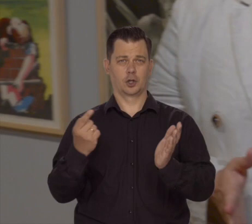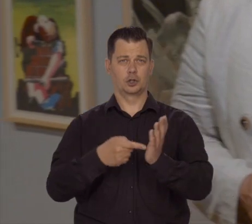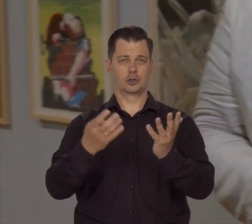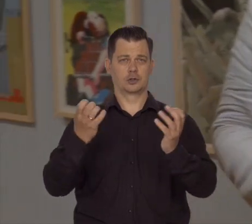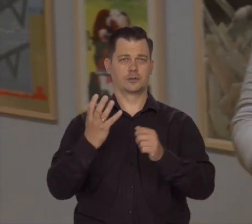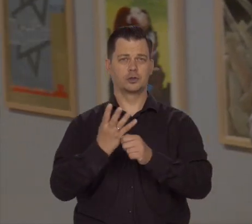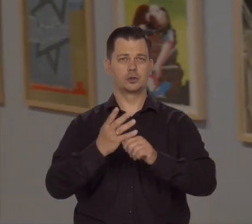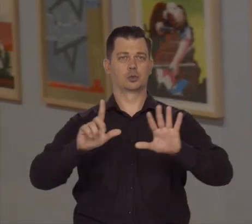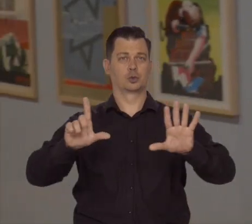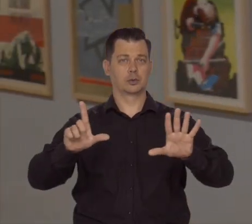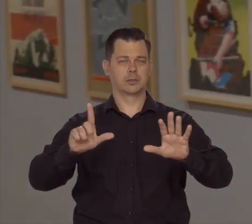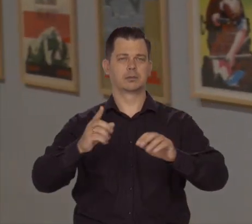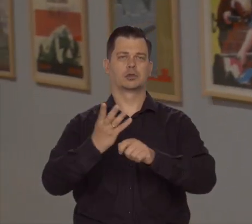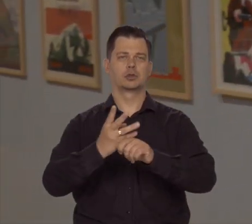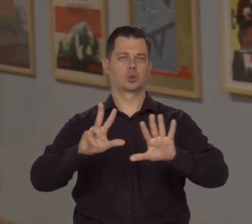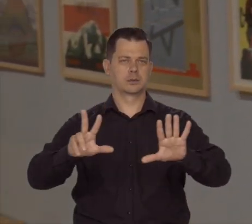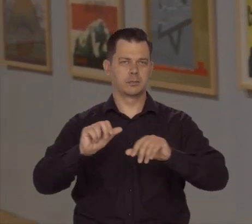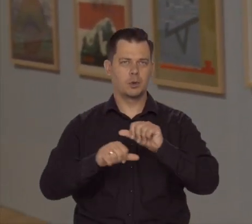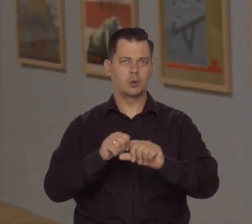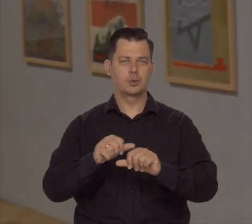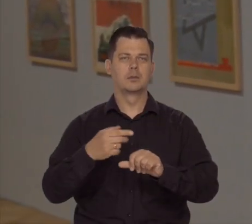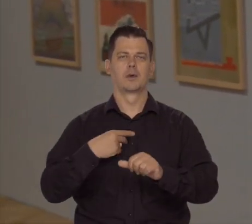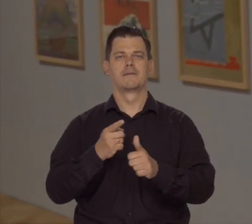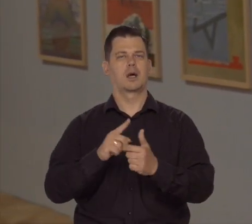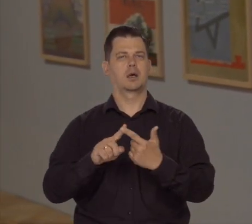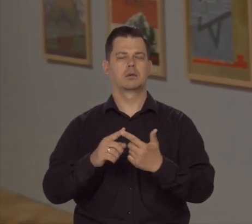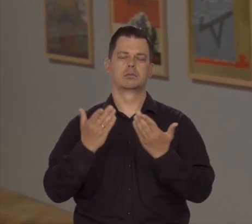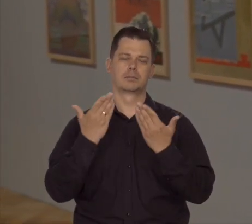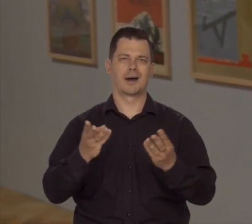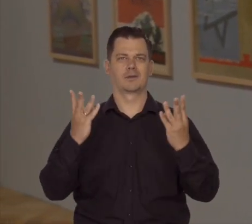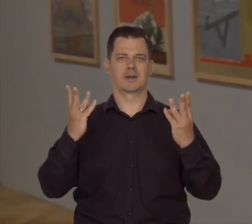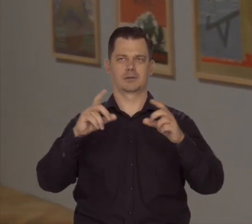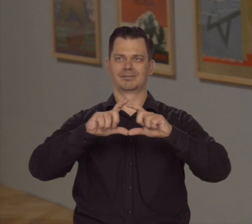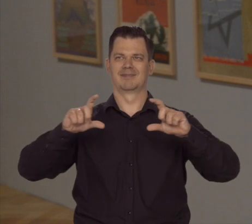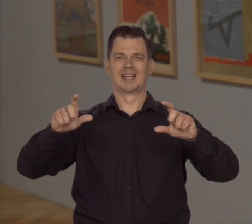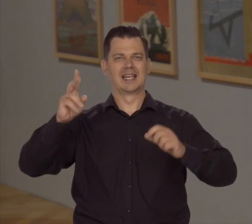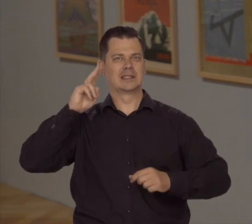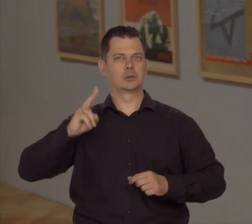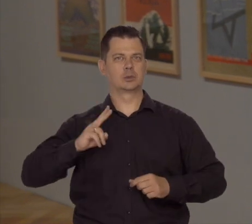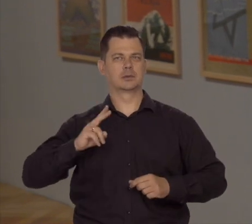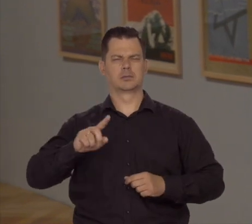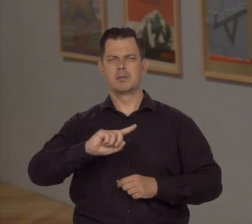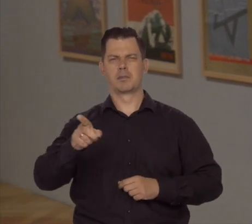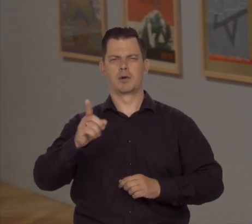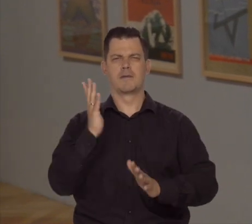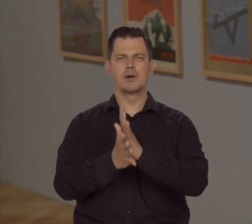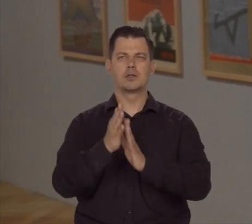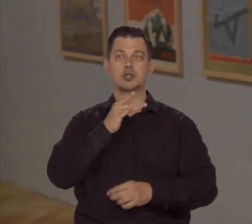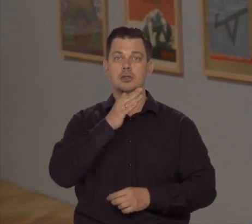W 1947 i 1948 roku dwie bardzo ważne instytucje dla powojennej